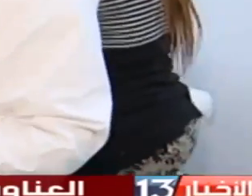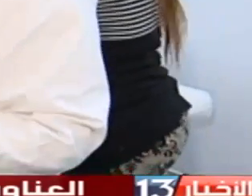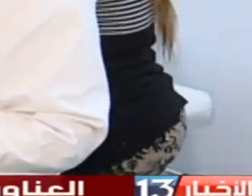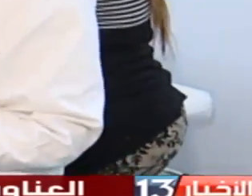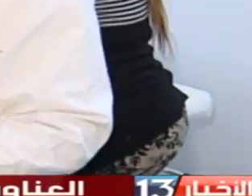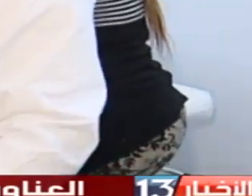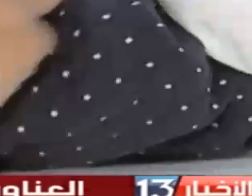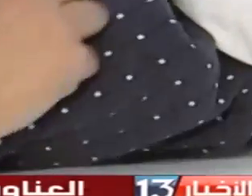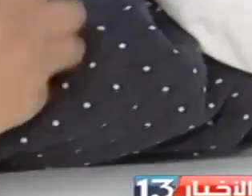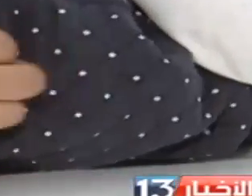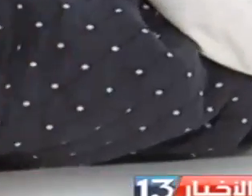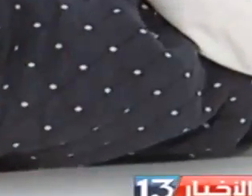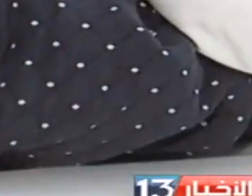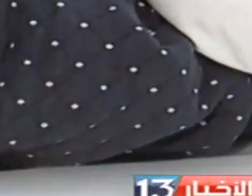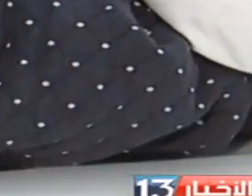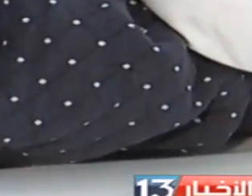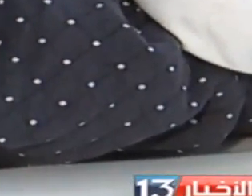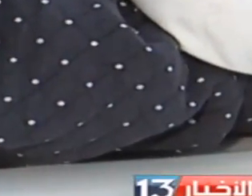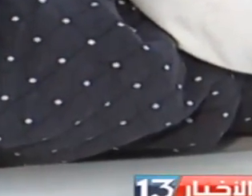بالاسبوع العالمي